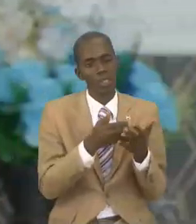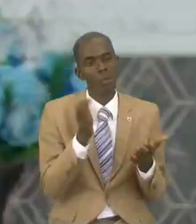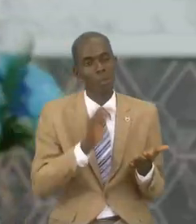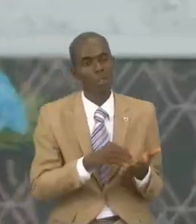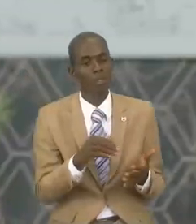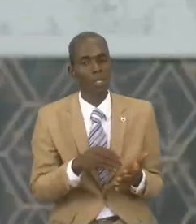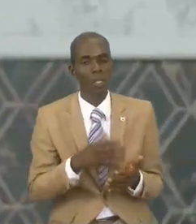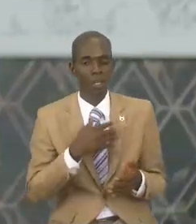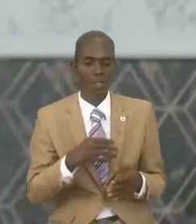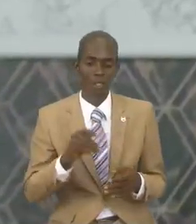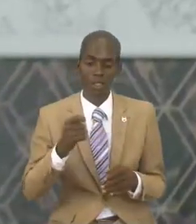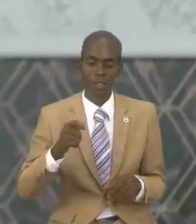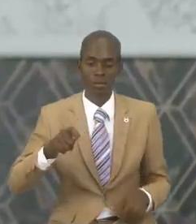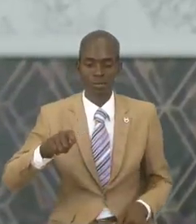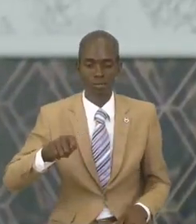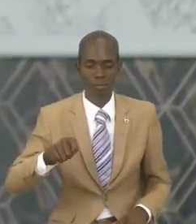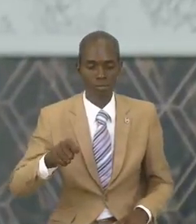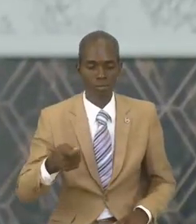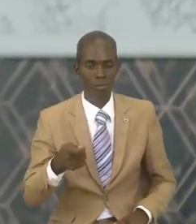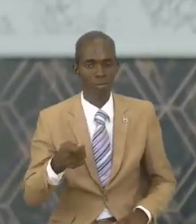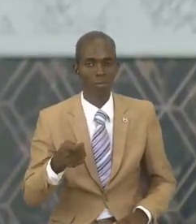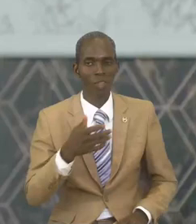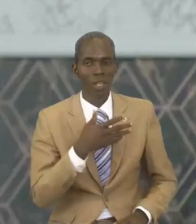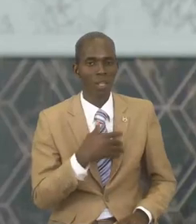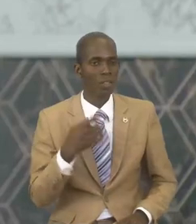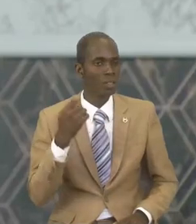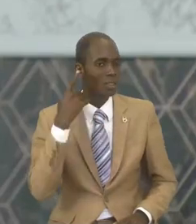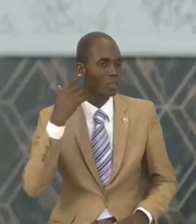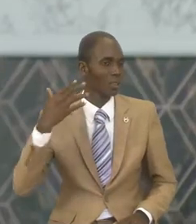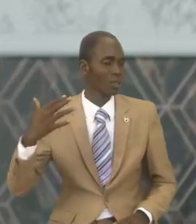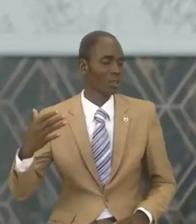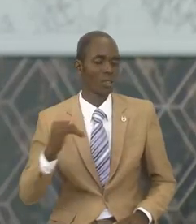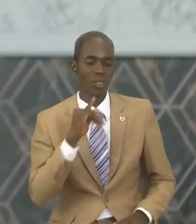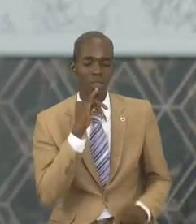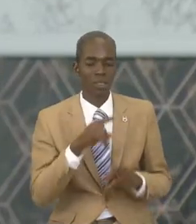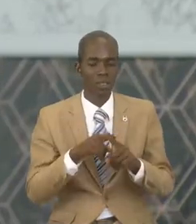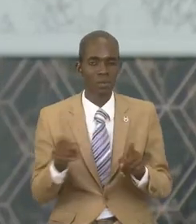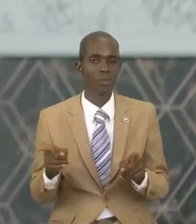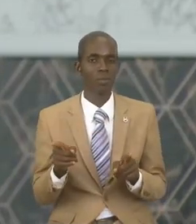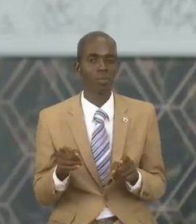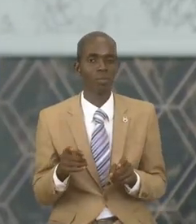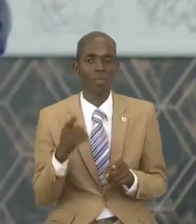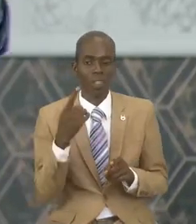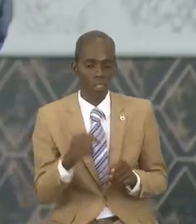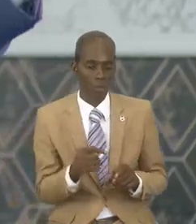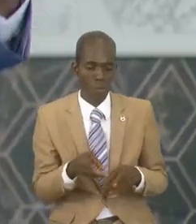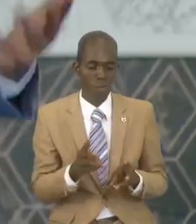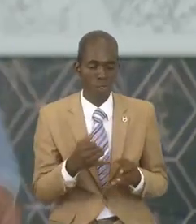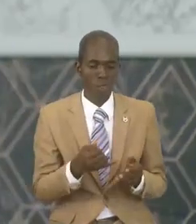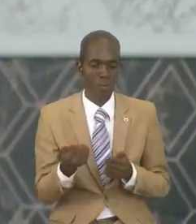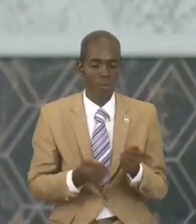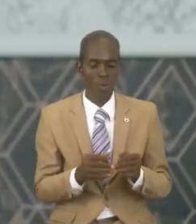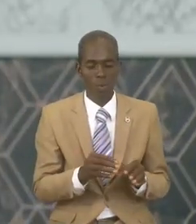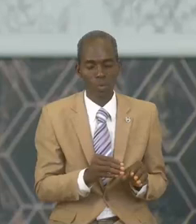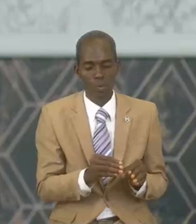voiture, vous y entrez, vous mettez la clé de contact, même le son est différent, le